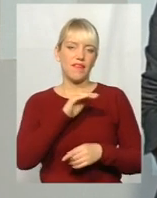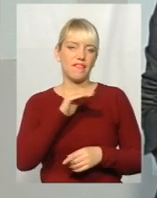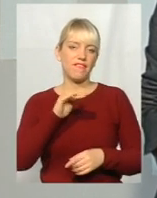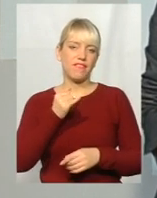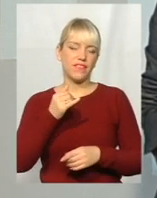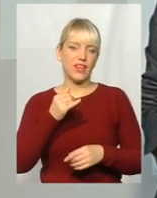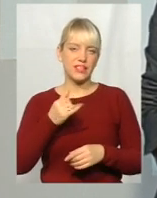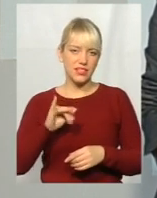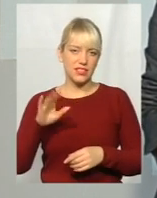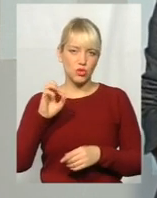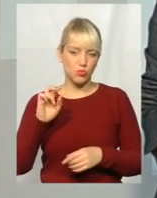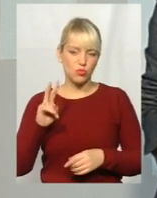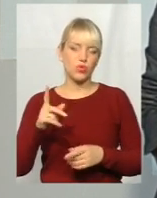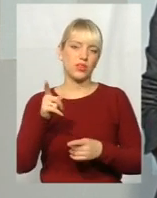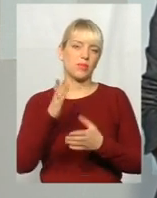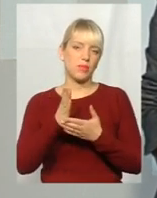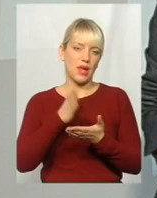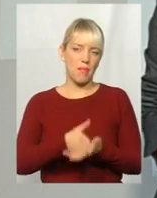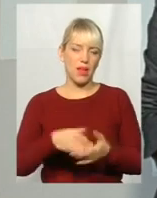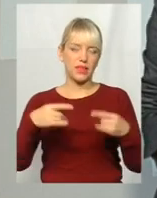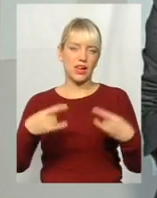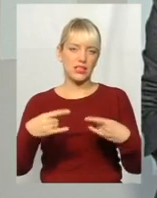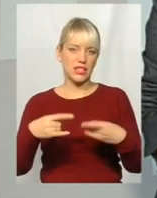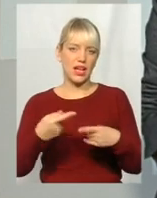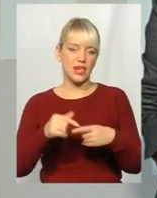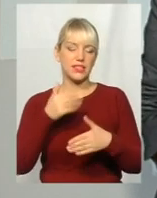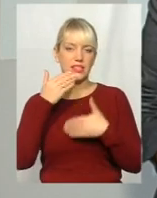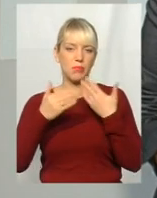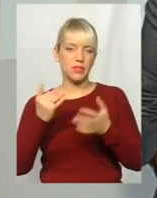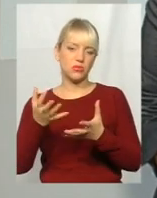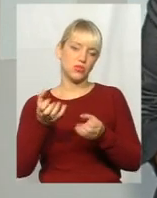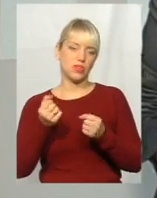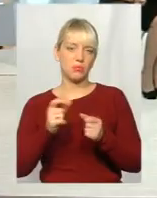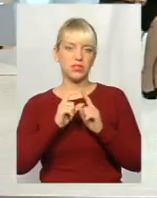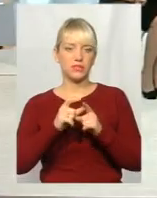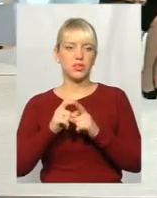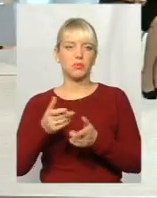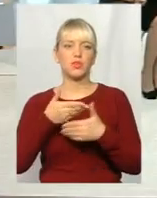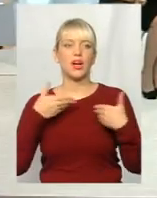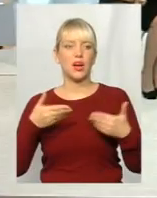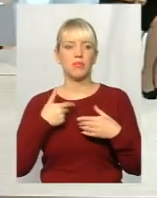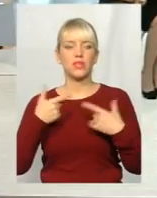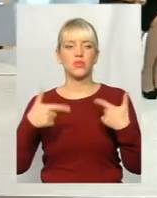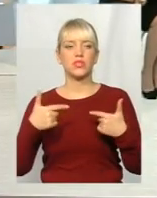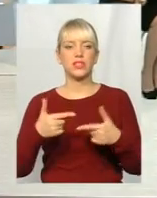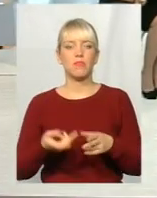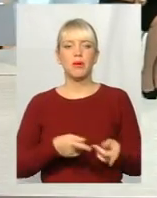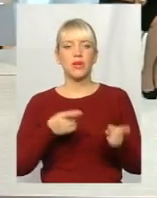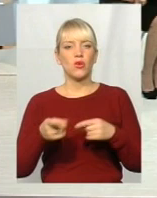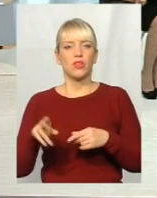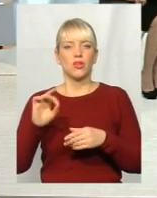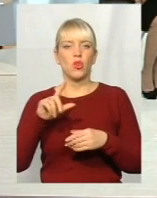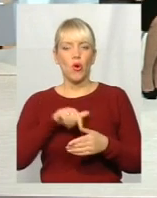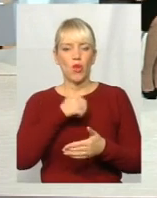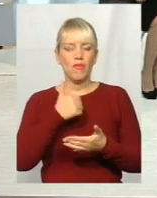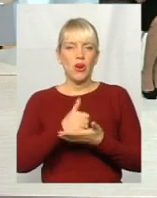пряма відеотрансляція, отож запитуйте і отримаєте відповіді. А ми з гостями студії зразу переходимо до головного питання, яке